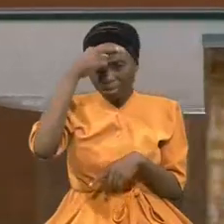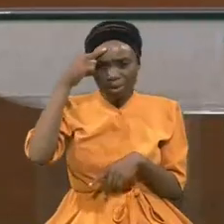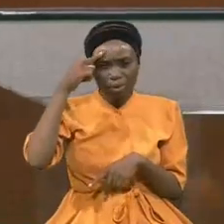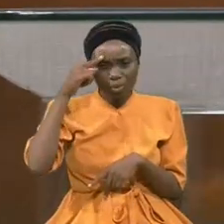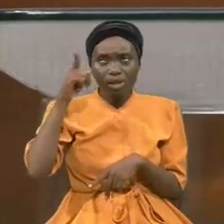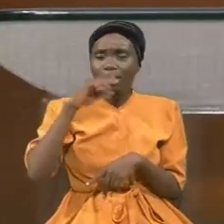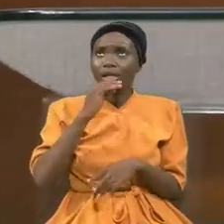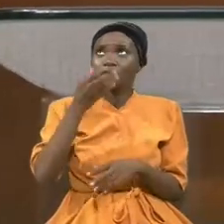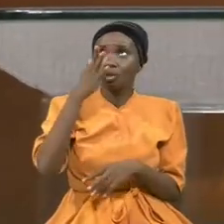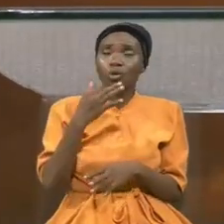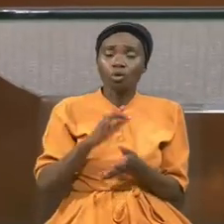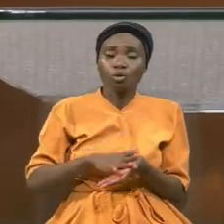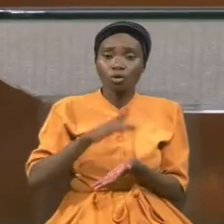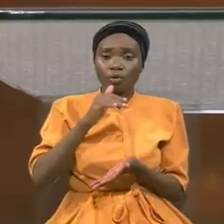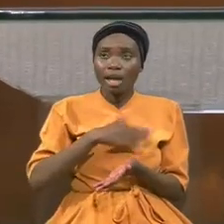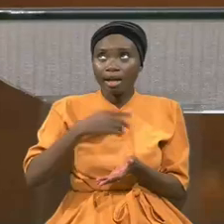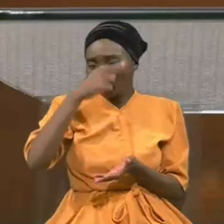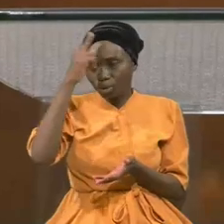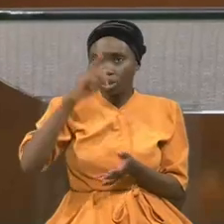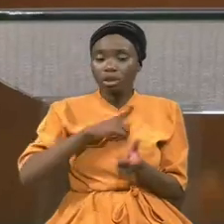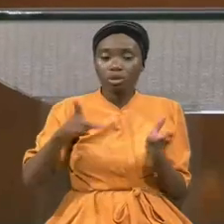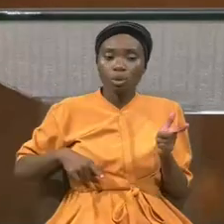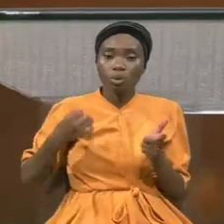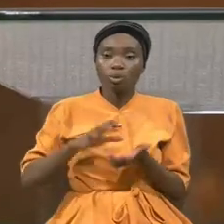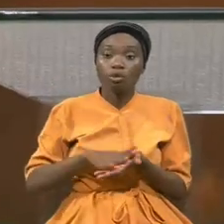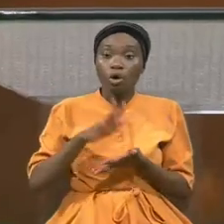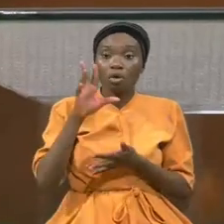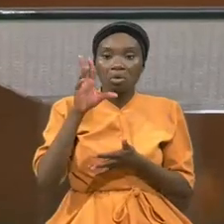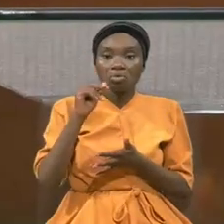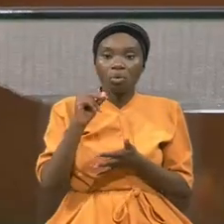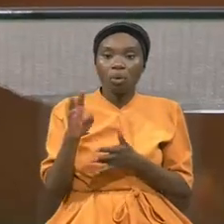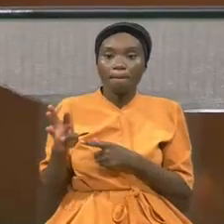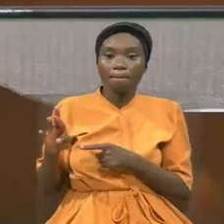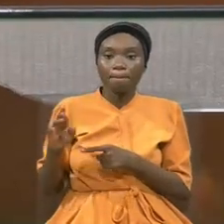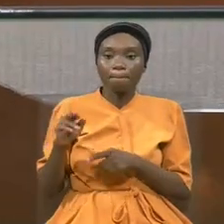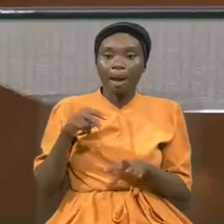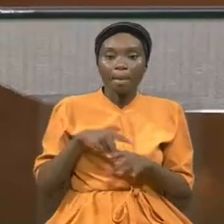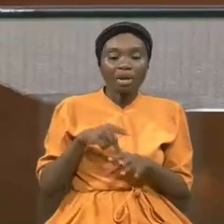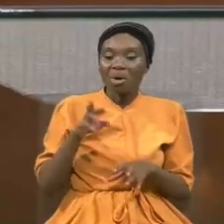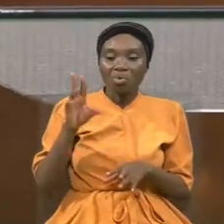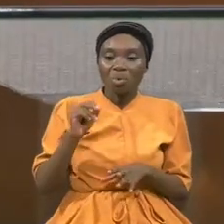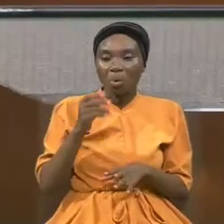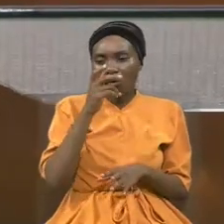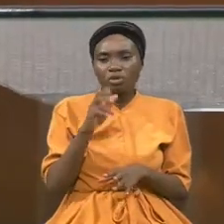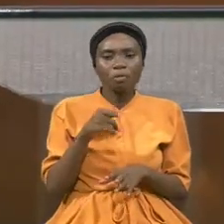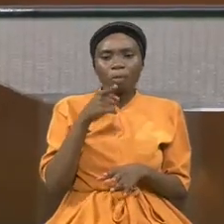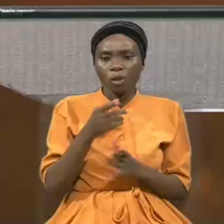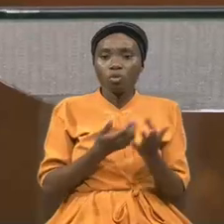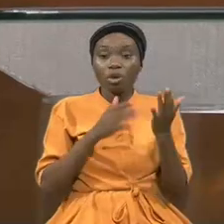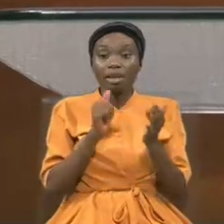Parce qu'il est Dieu de gloire, parce qu'il est le Seigneur de gloire, pas de corruption, pas d'acception de